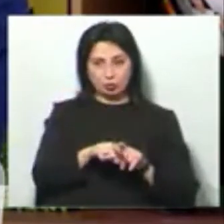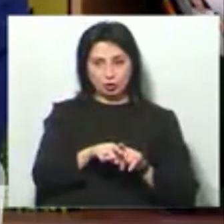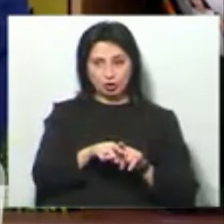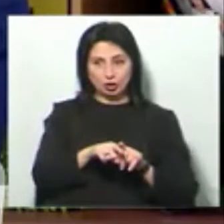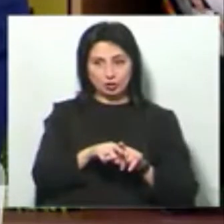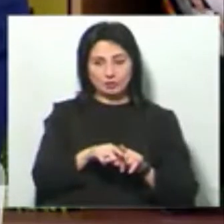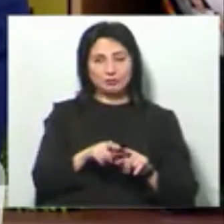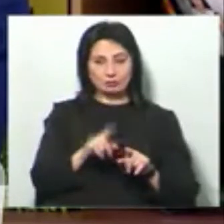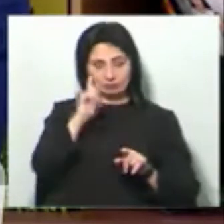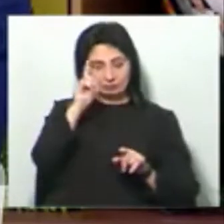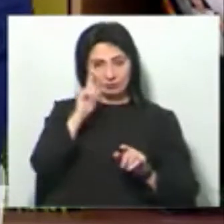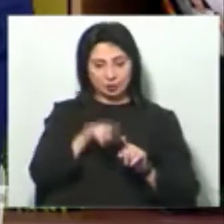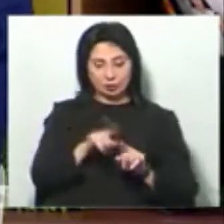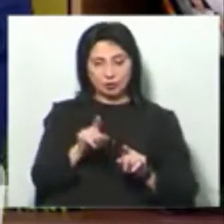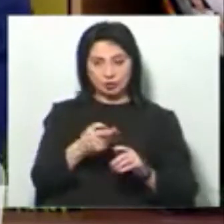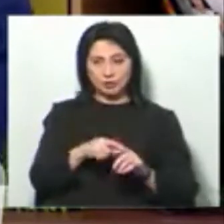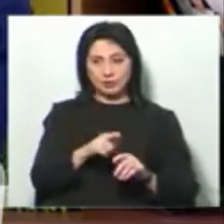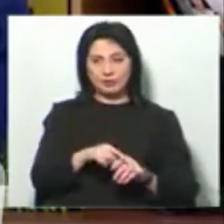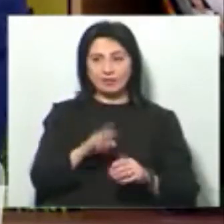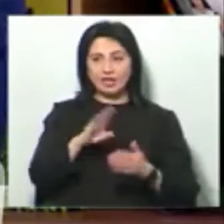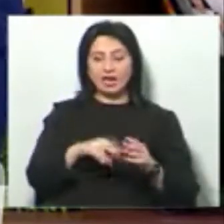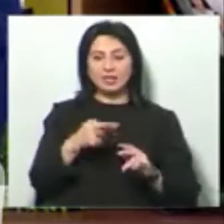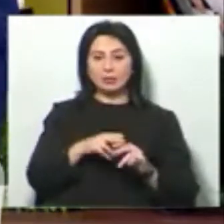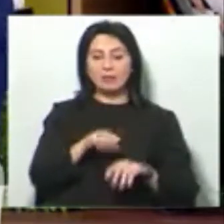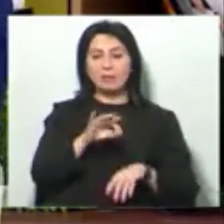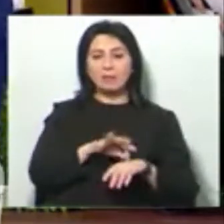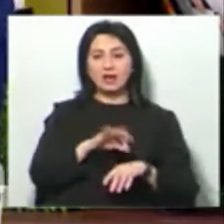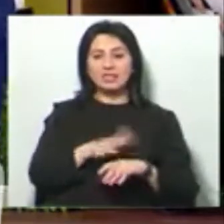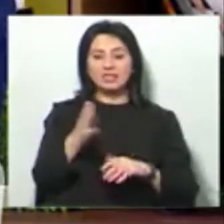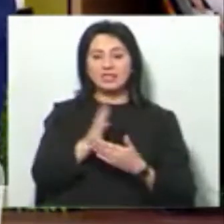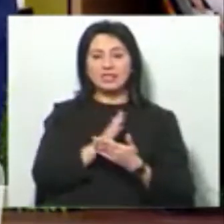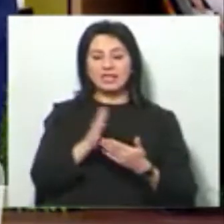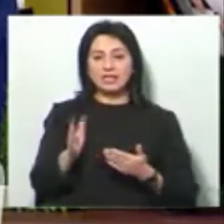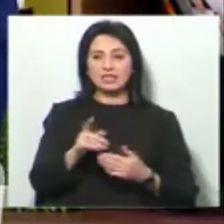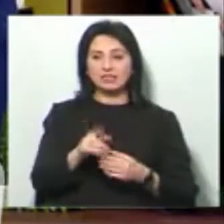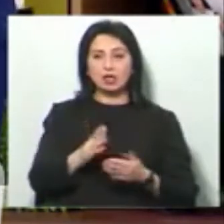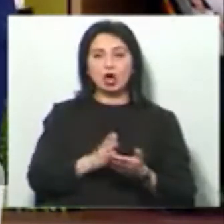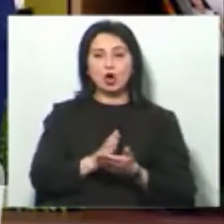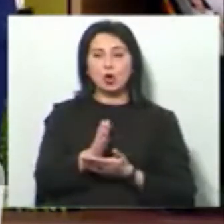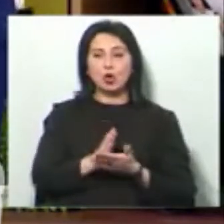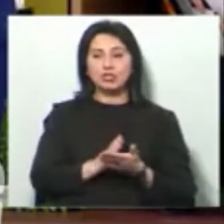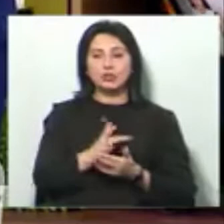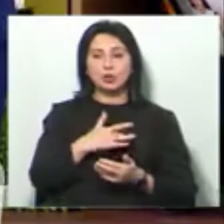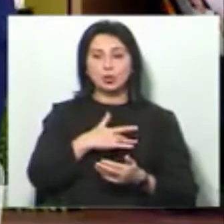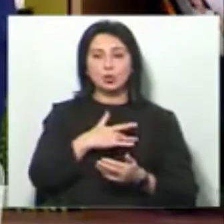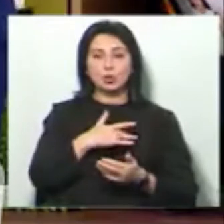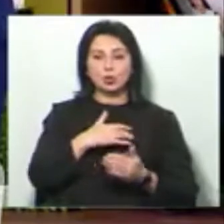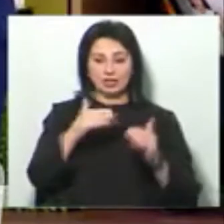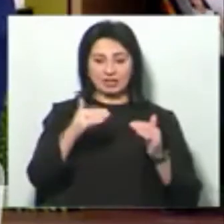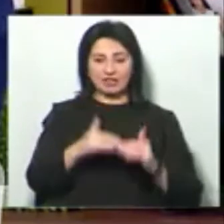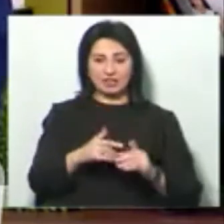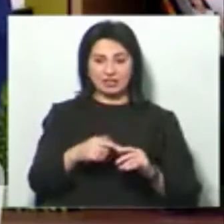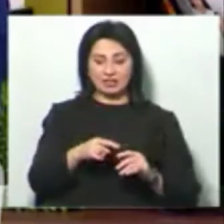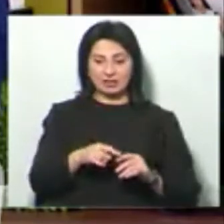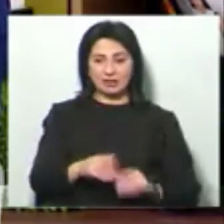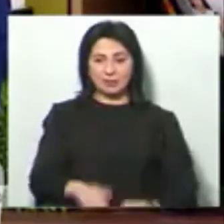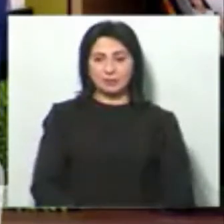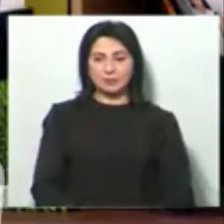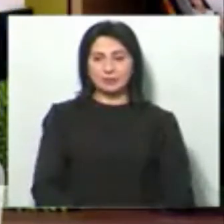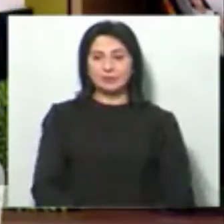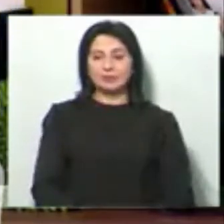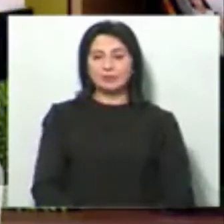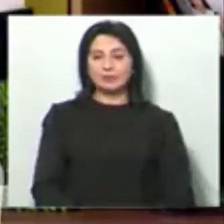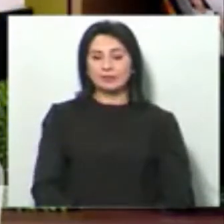ინსულტის განვითარების გარდა ამისა პაციენტების დიდ ნაწილს ქრონიკული გულის დაქვეითებული განდევნის ფრაქციით გულის